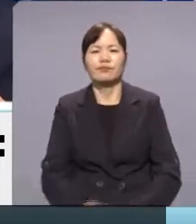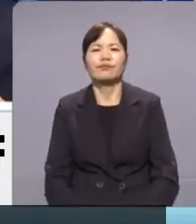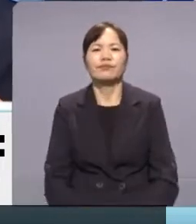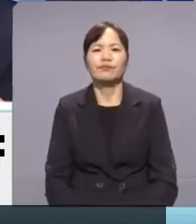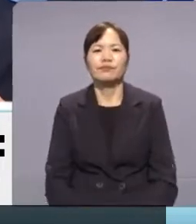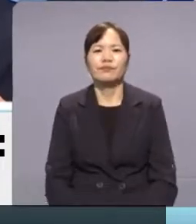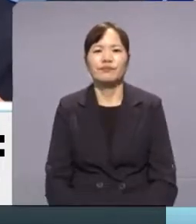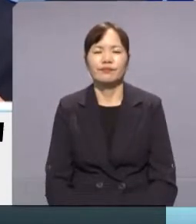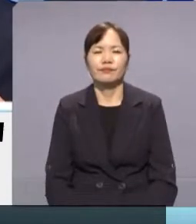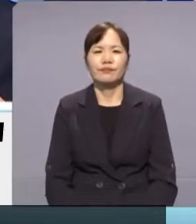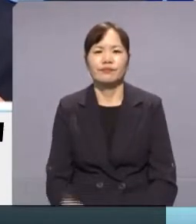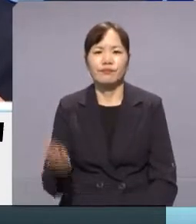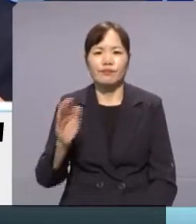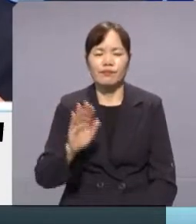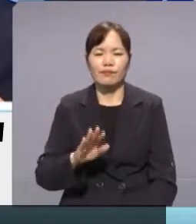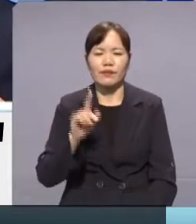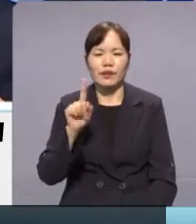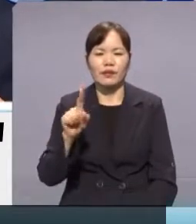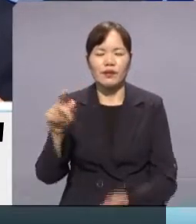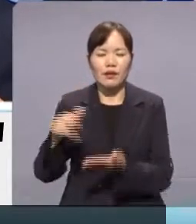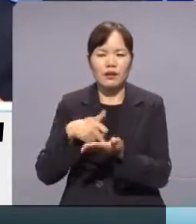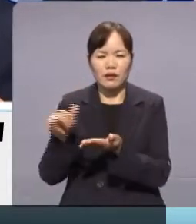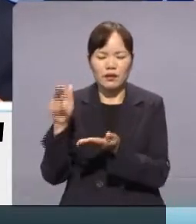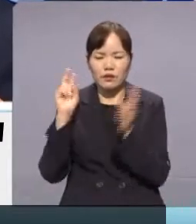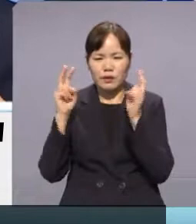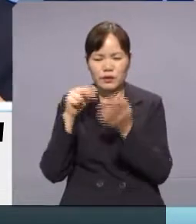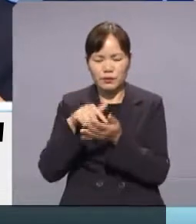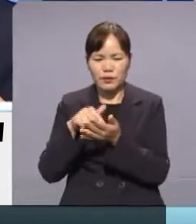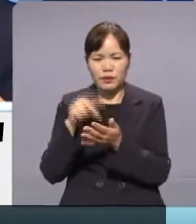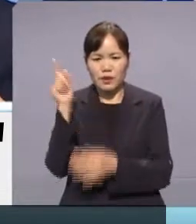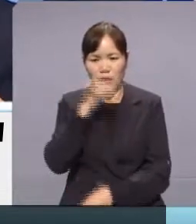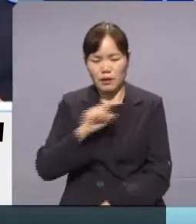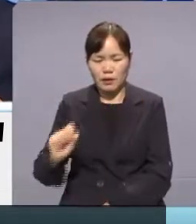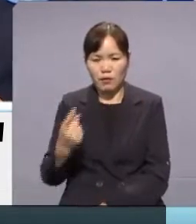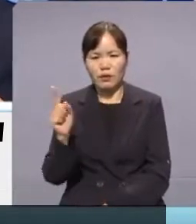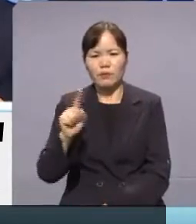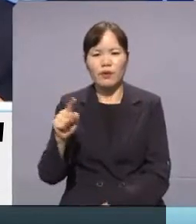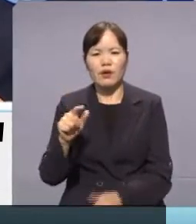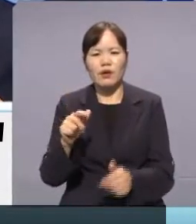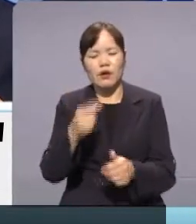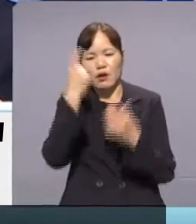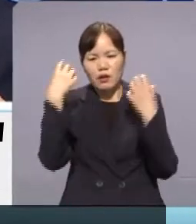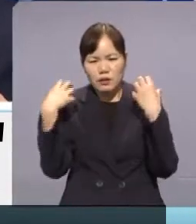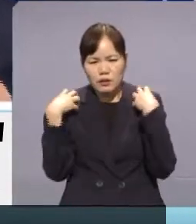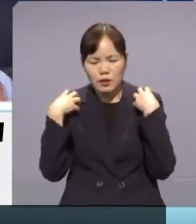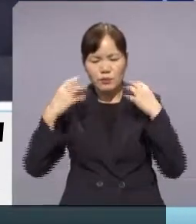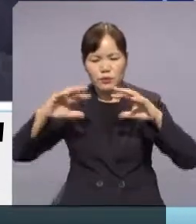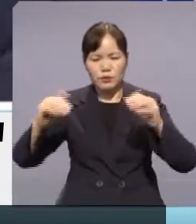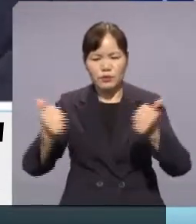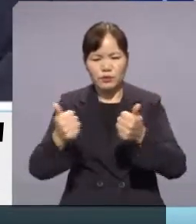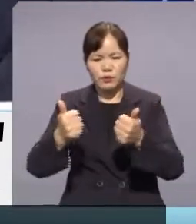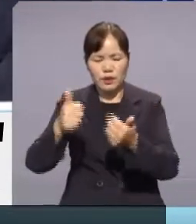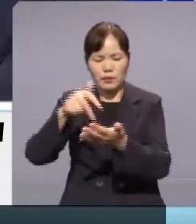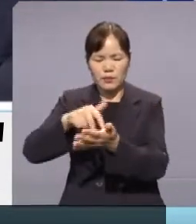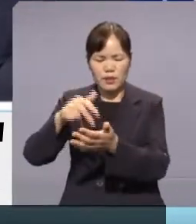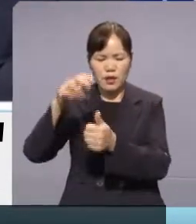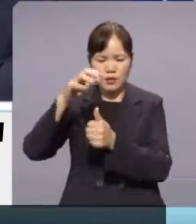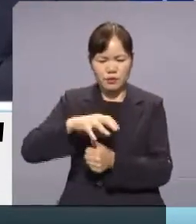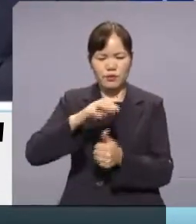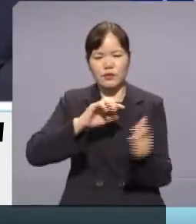예. 그렇지만 이제 한 가지 좀 카카오로서는 악재가 있는 게 뭐냐면 이제 정부라든지 아니면 이제 국회 쪽에서의 어떤 규제